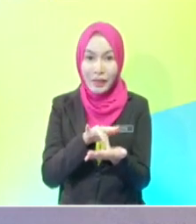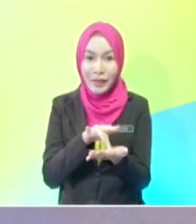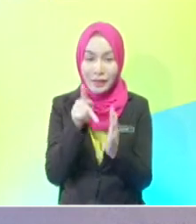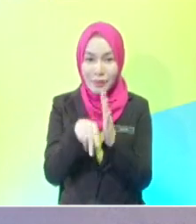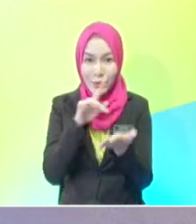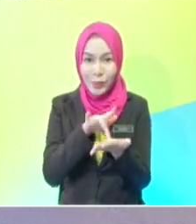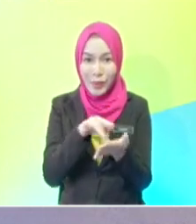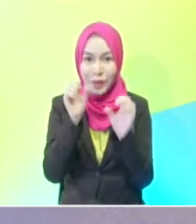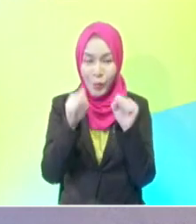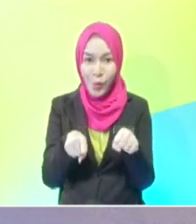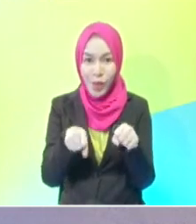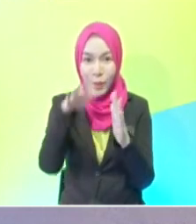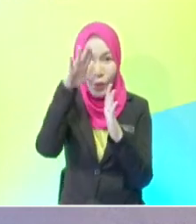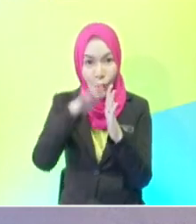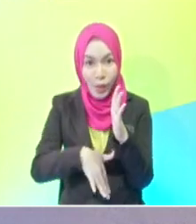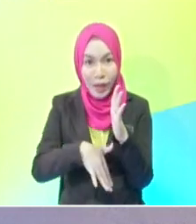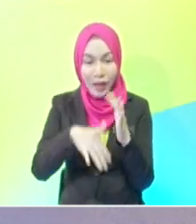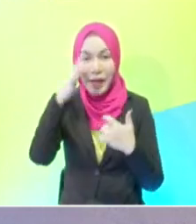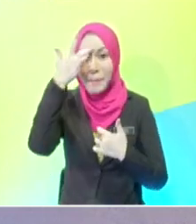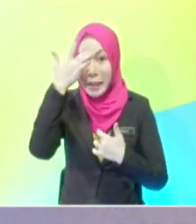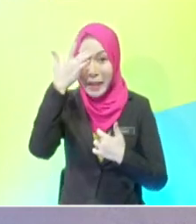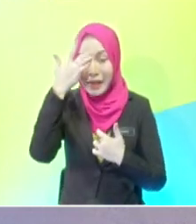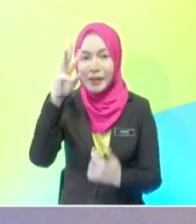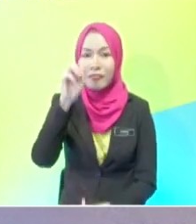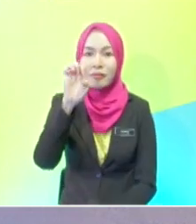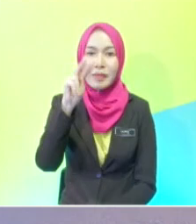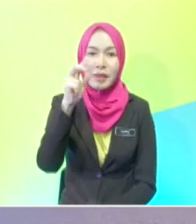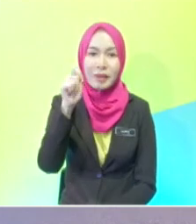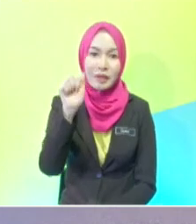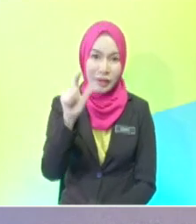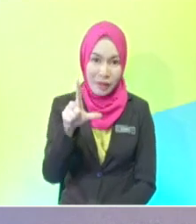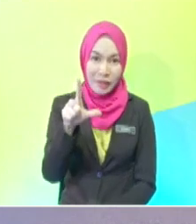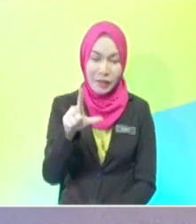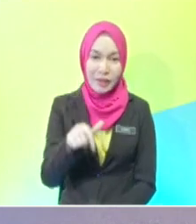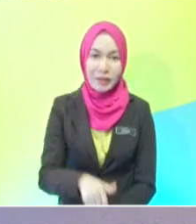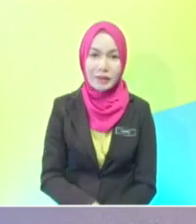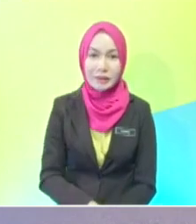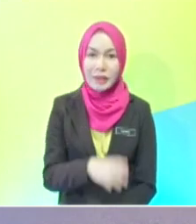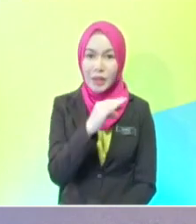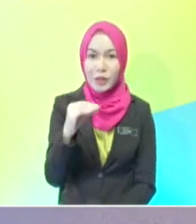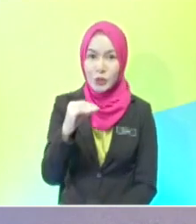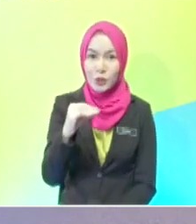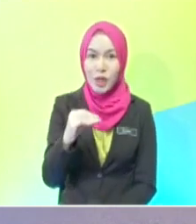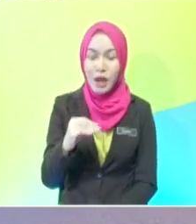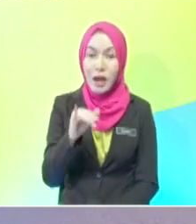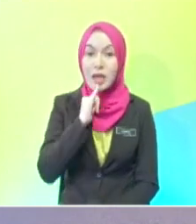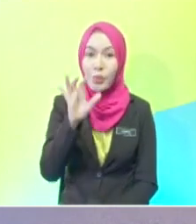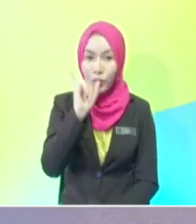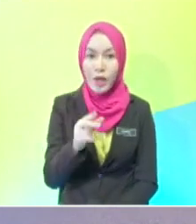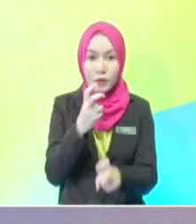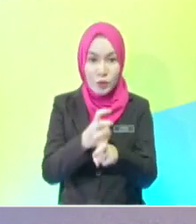yang kedua kepada ibu yang susah untuk hamil kita dapat menggunakan karet itu dan menyebabkan mereka